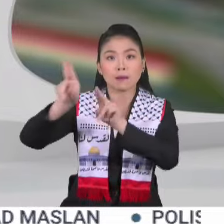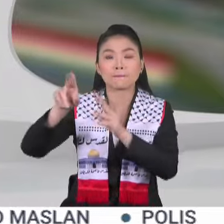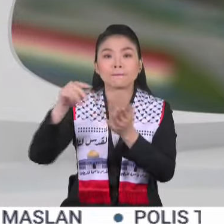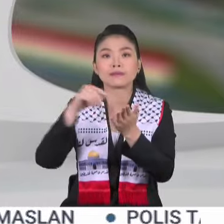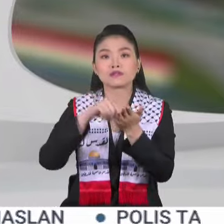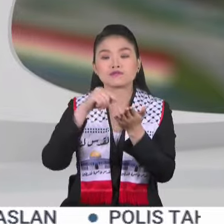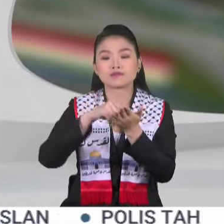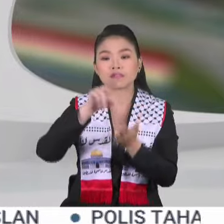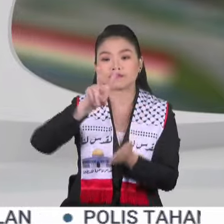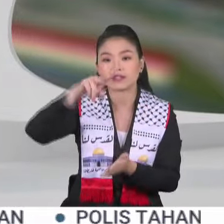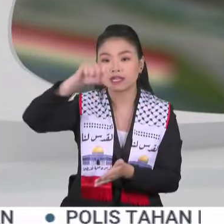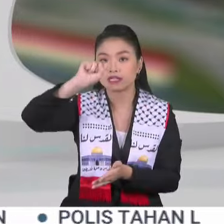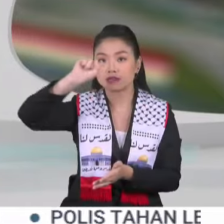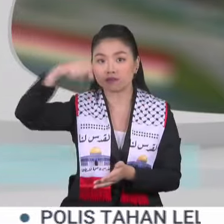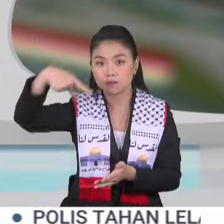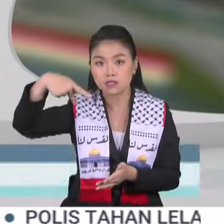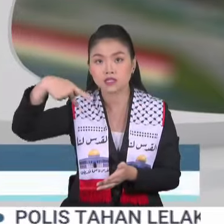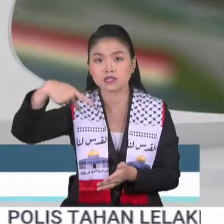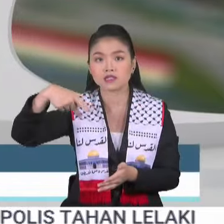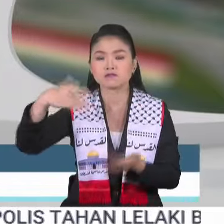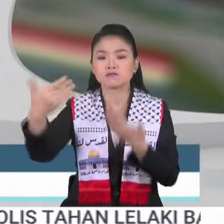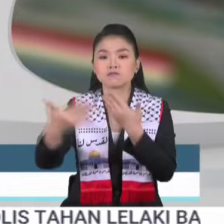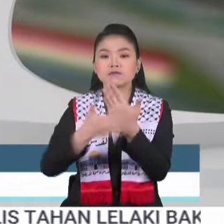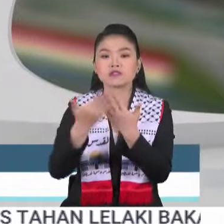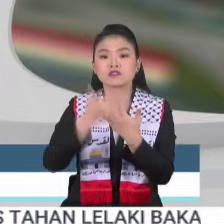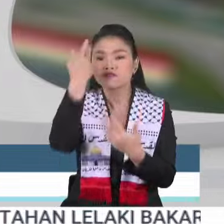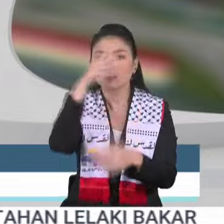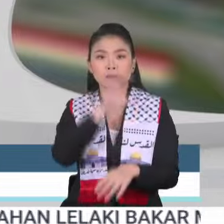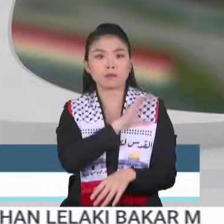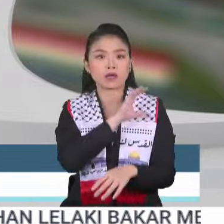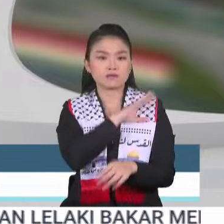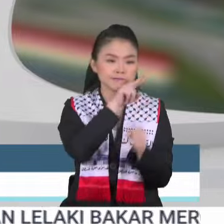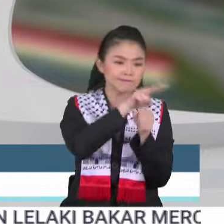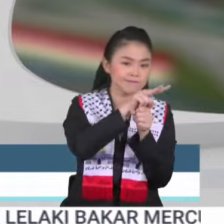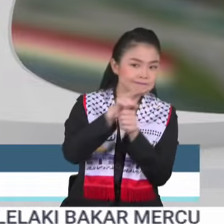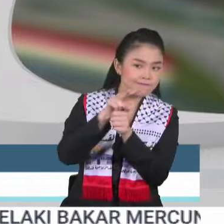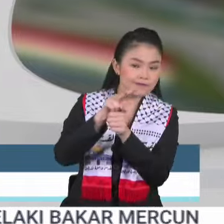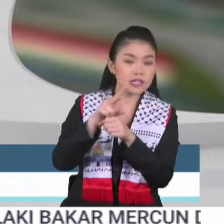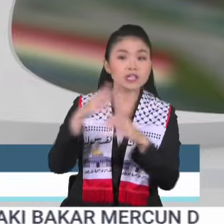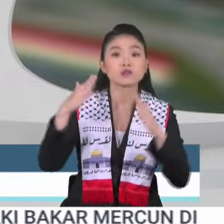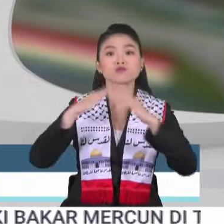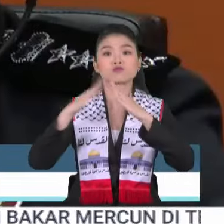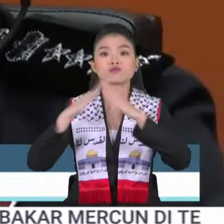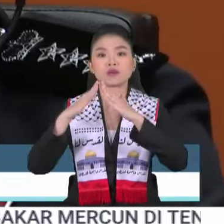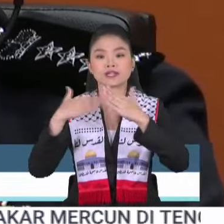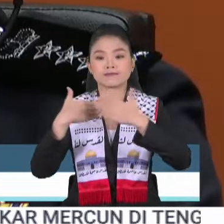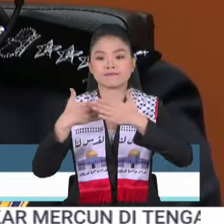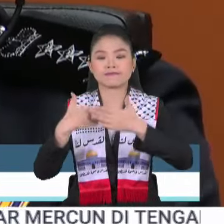VSP ia bagi memudahkan pihak polis membuat pemantauan di kawasan kediaman mereka.